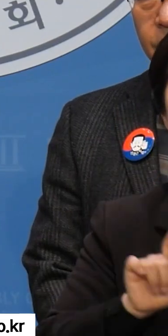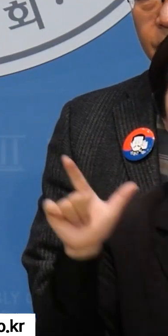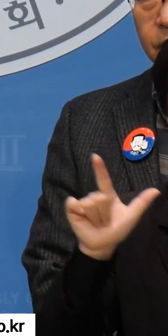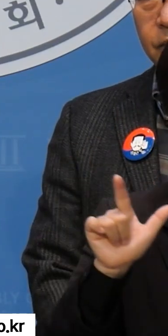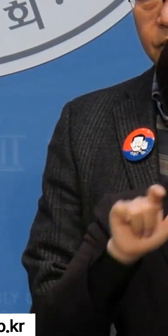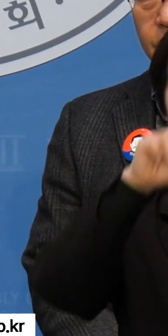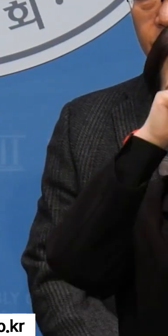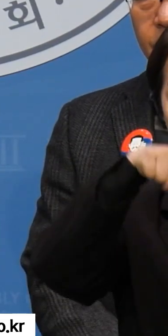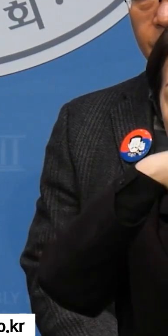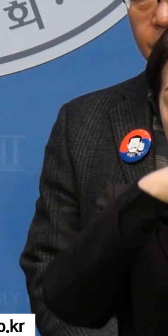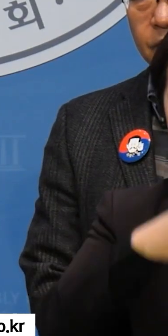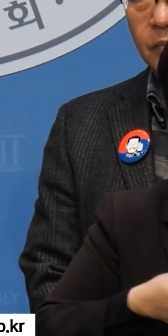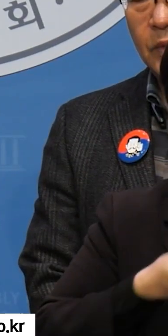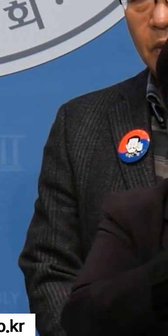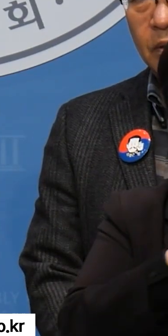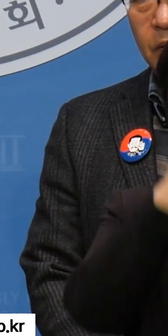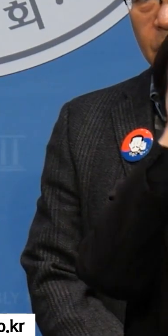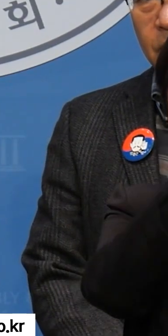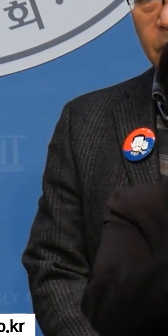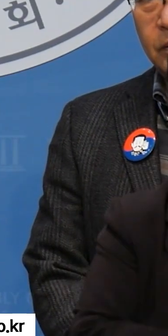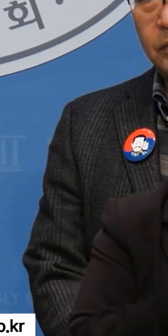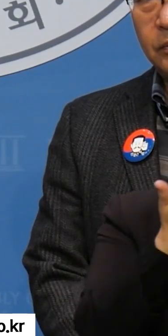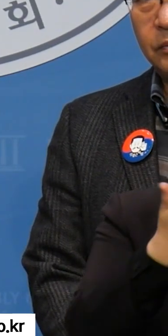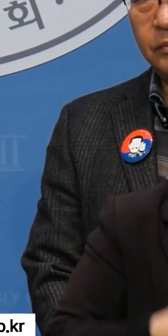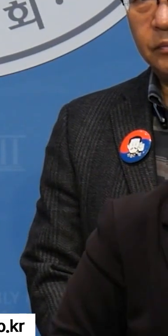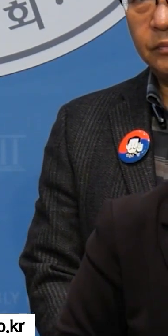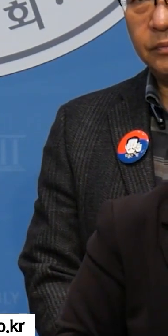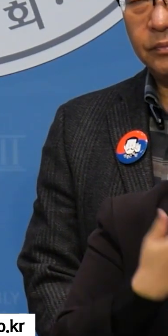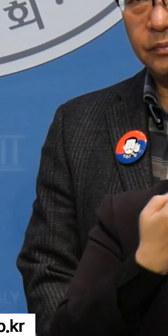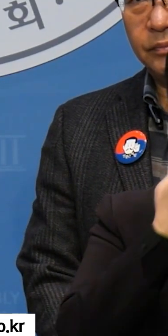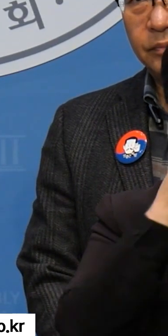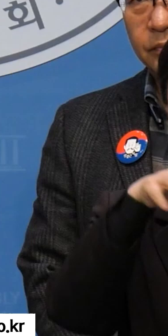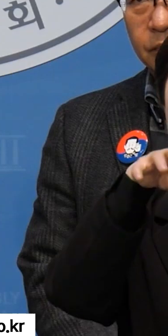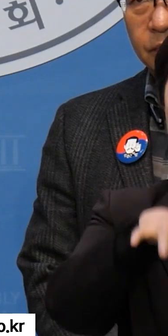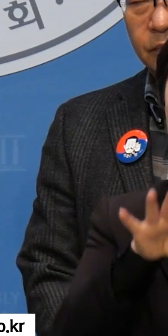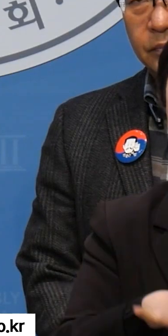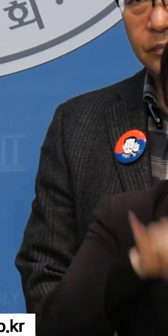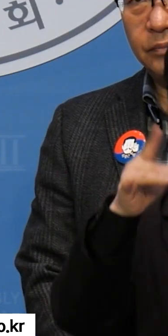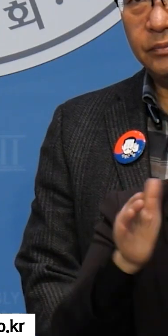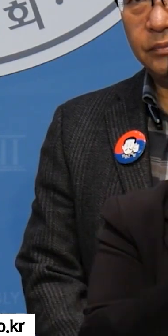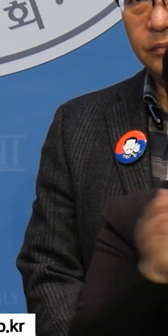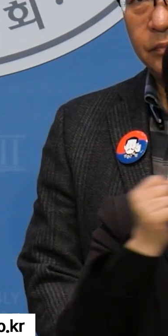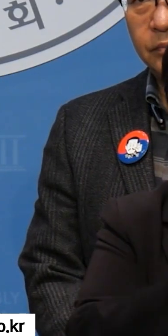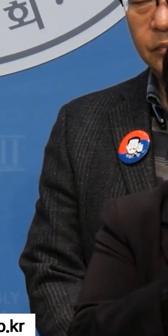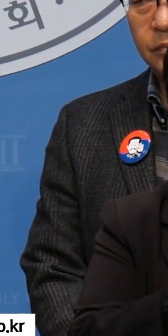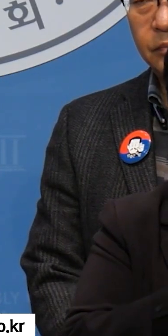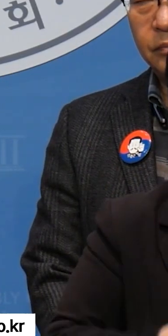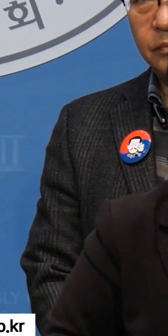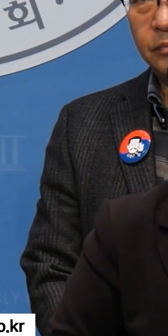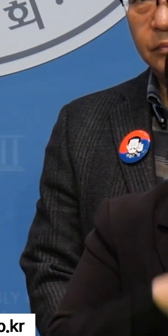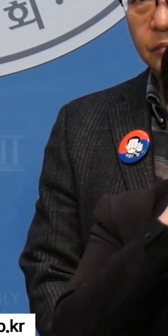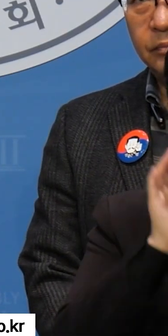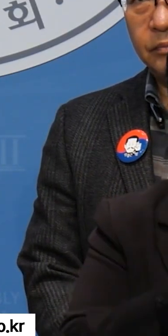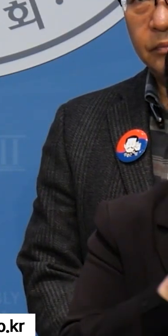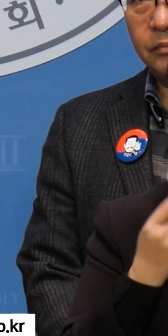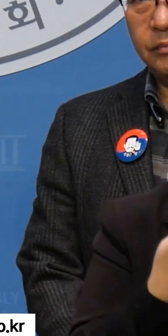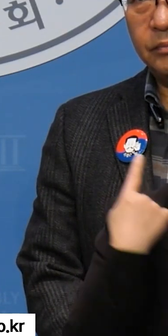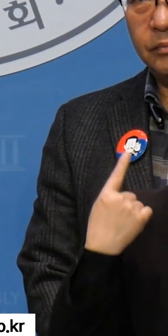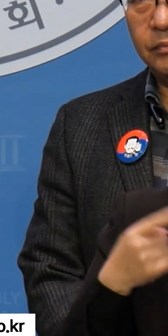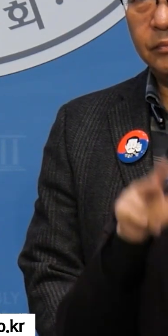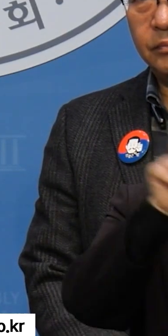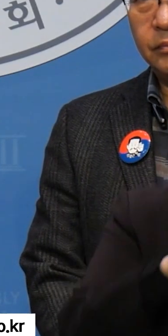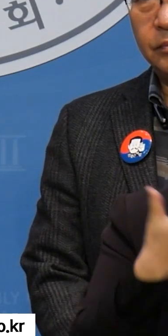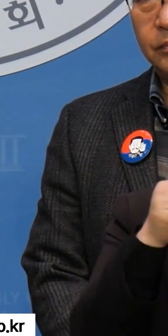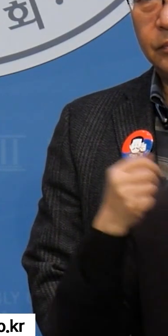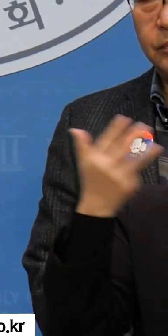정책으로 효도하겠습니다. 서울이 앞장서서 추진하겠습니다. 경로당은 지난해 말 기준으로 전국에 6만